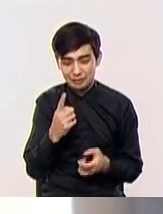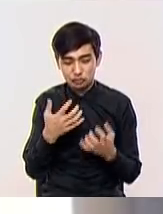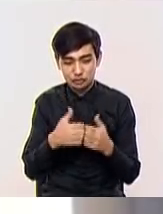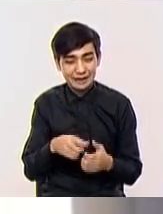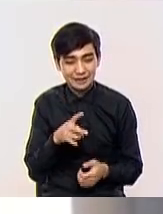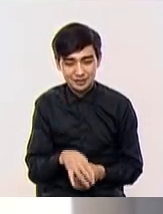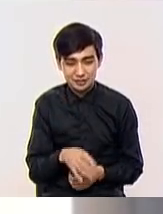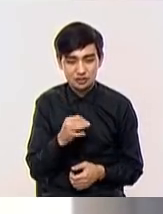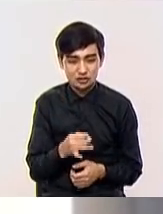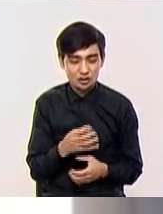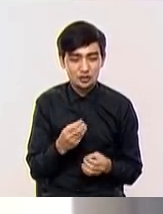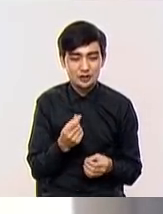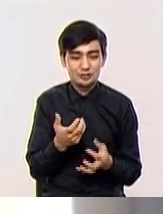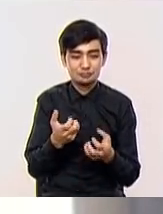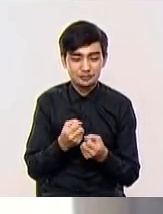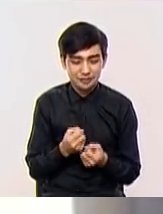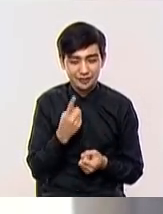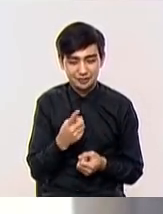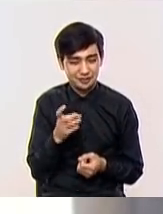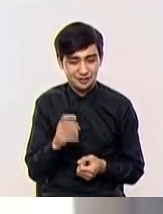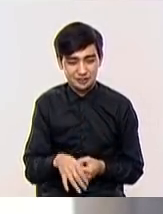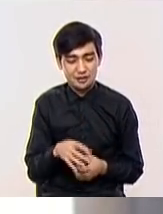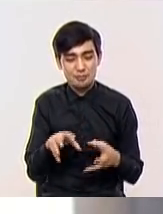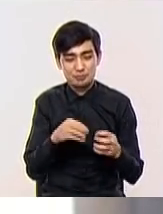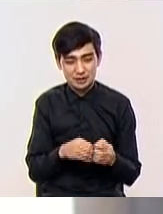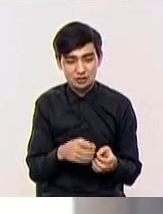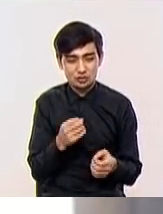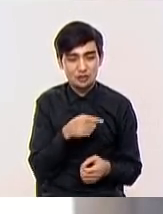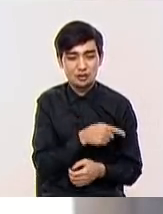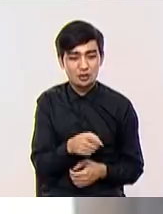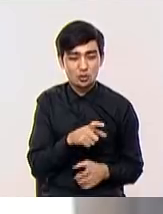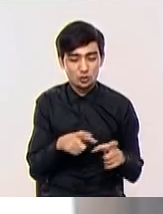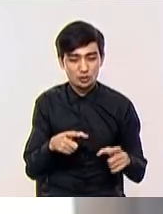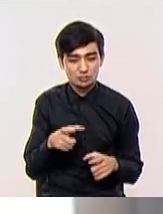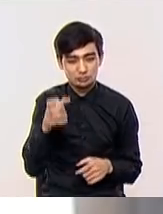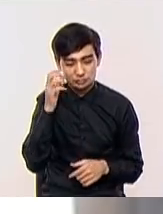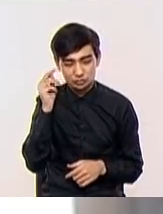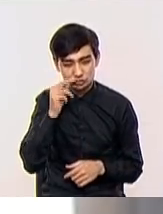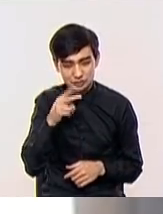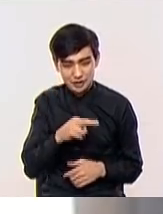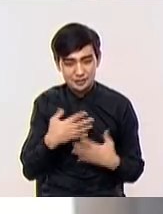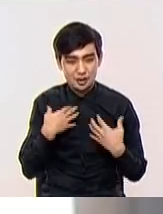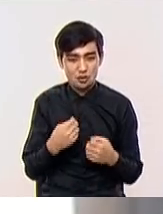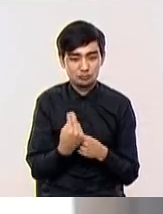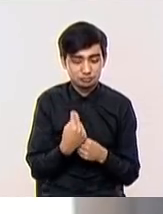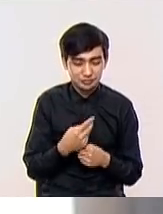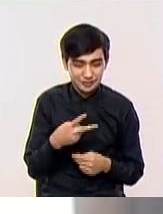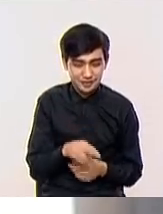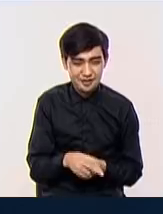емес, алатын ақша арқылы ғана емес, сонымен бірге ол адамдардың білім алуға, денсаулығын